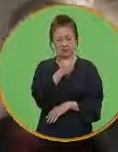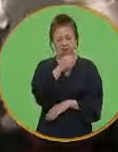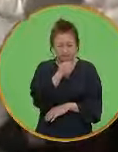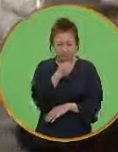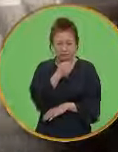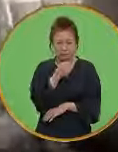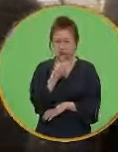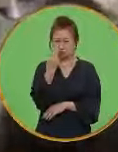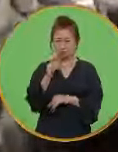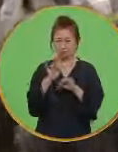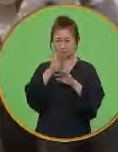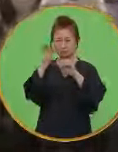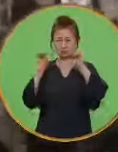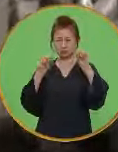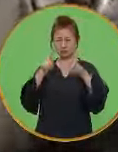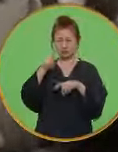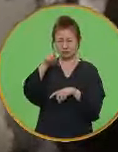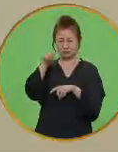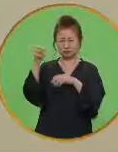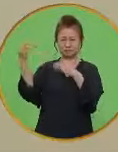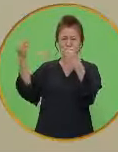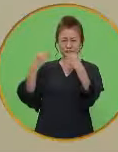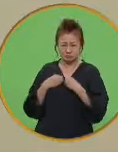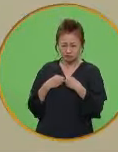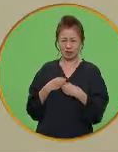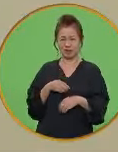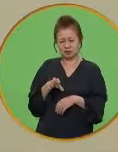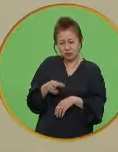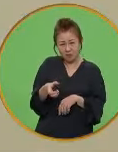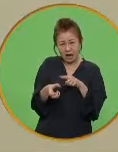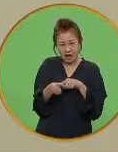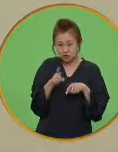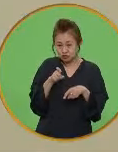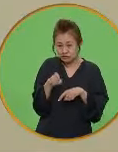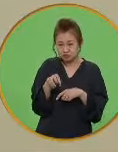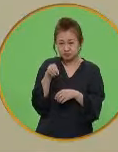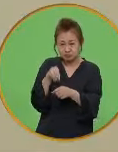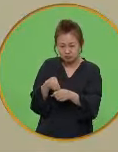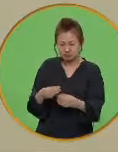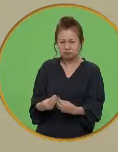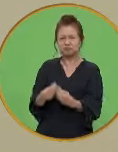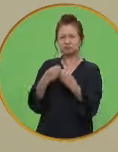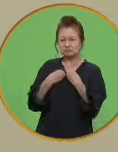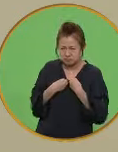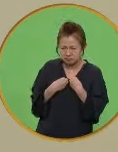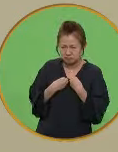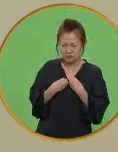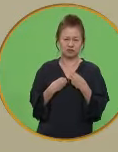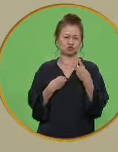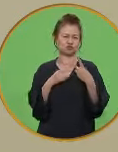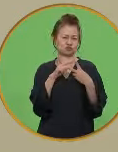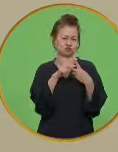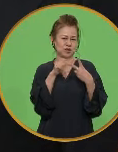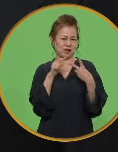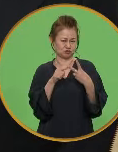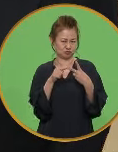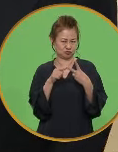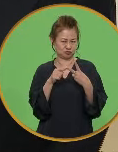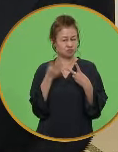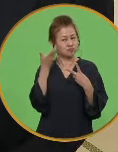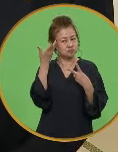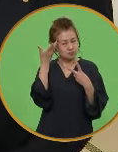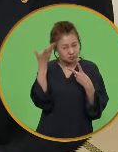空気中に飛び散ったウイルスを吸い込んだり、ウイルスが付着したドアなどに触れて感染する。2つの感染経路